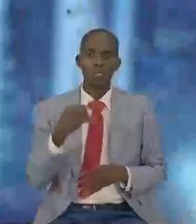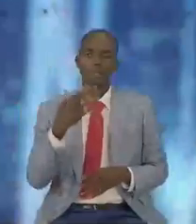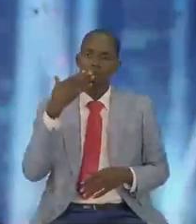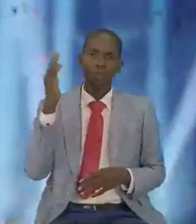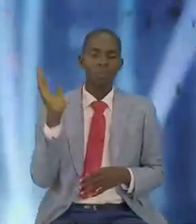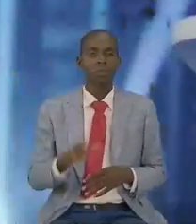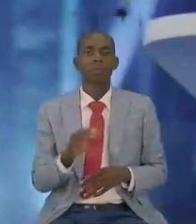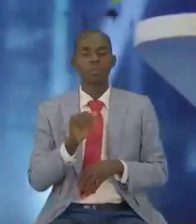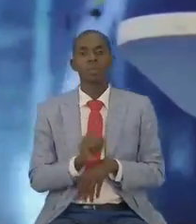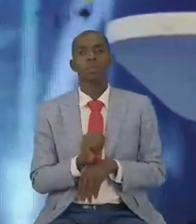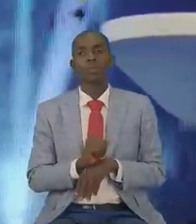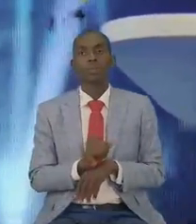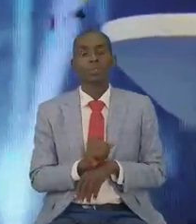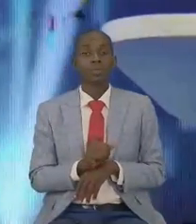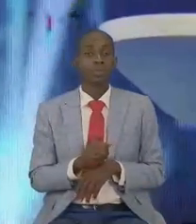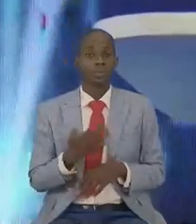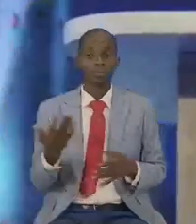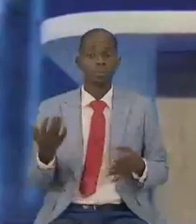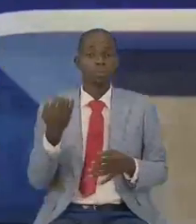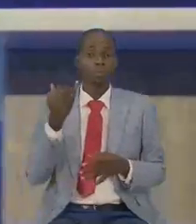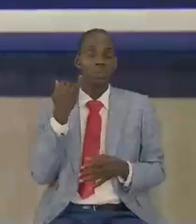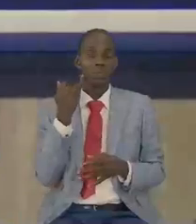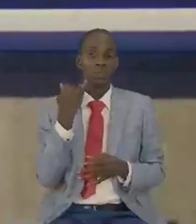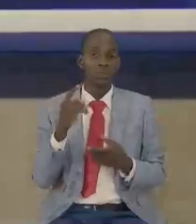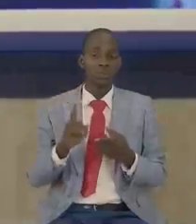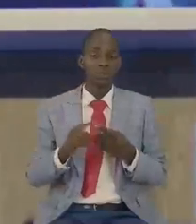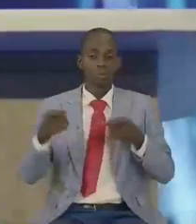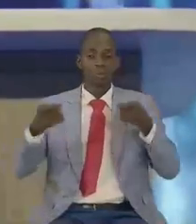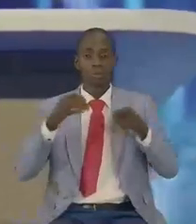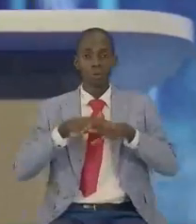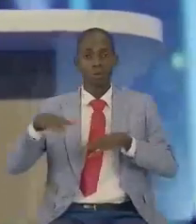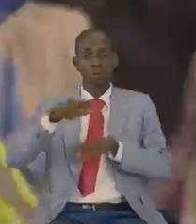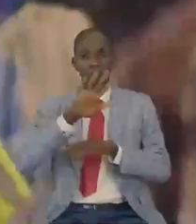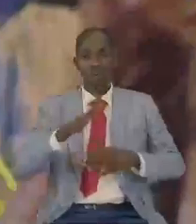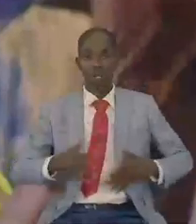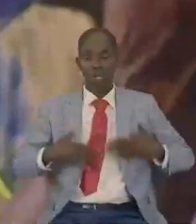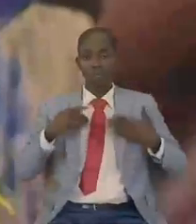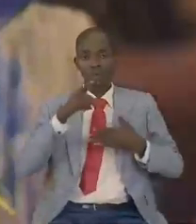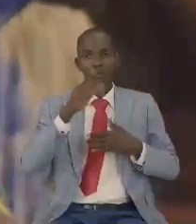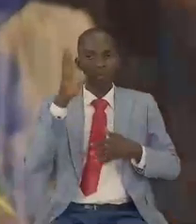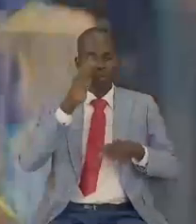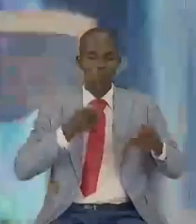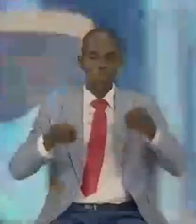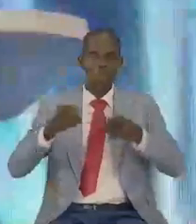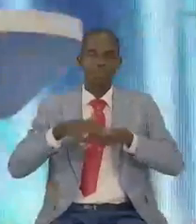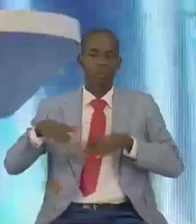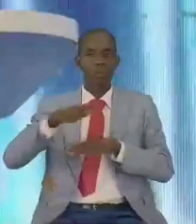mal. Au lieu qu'il ne règne sur ta vie, tu régneras sur eux.